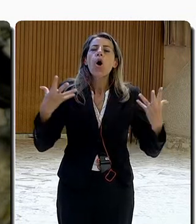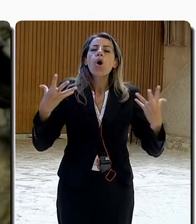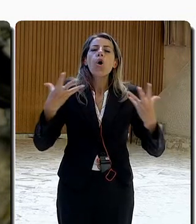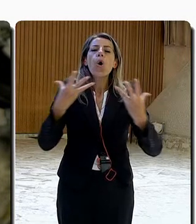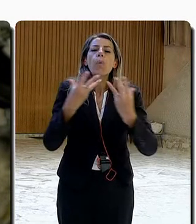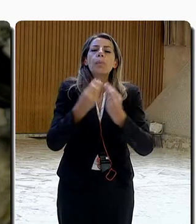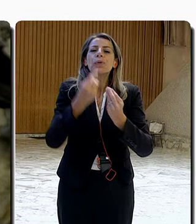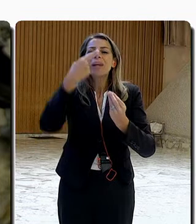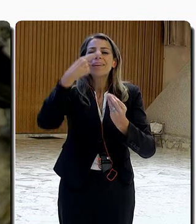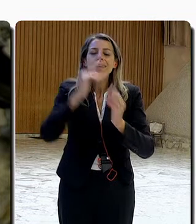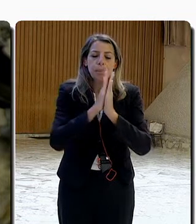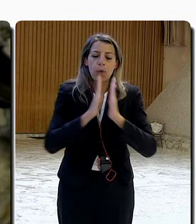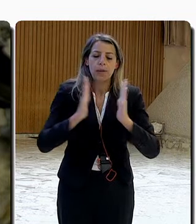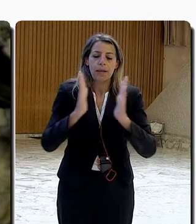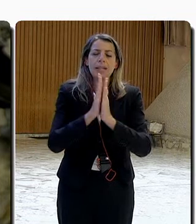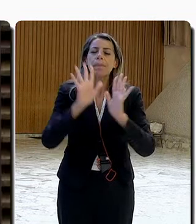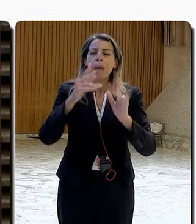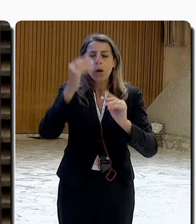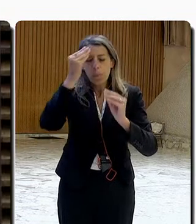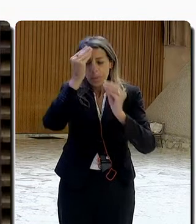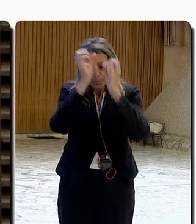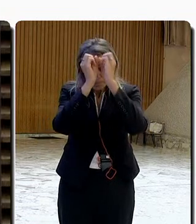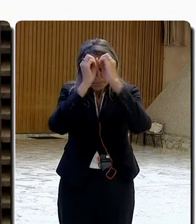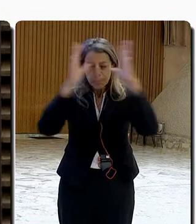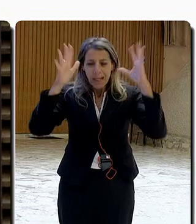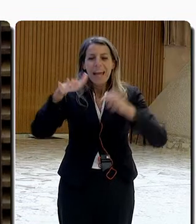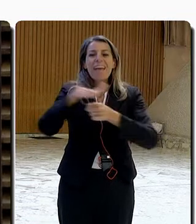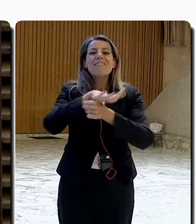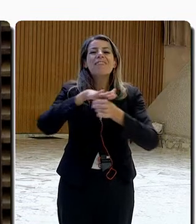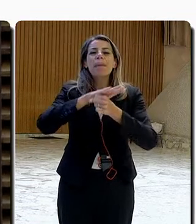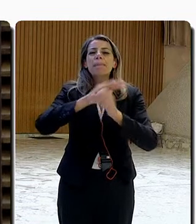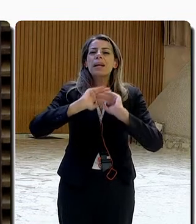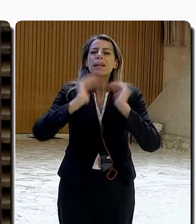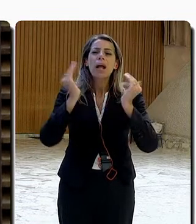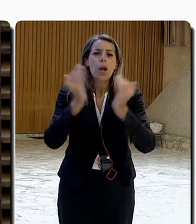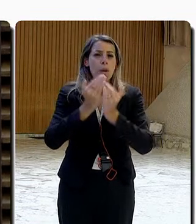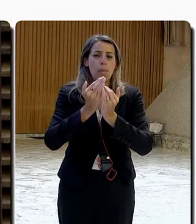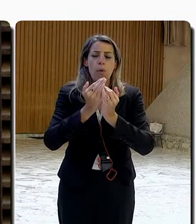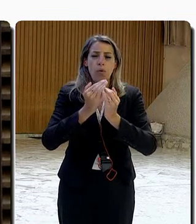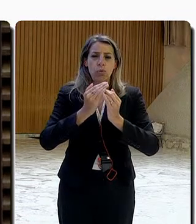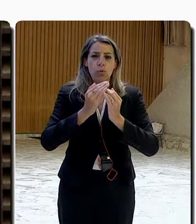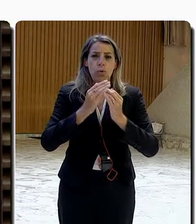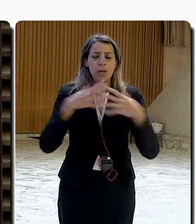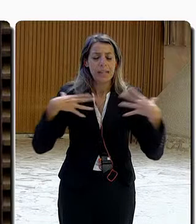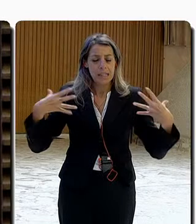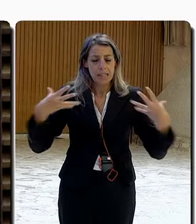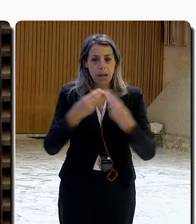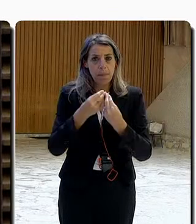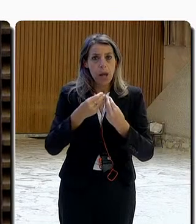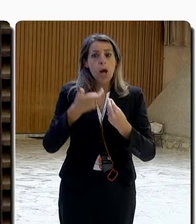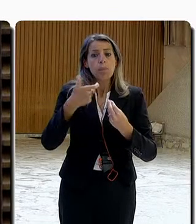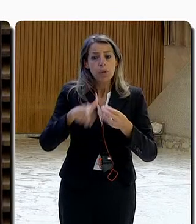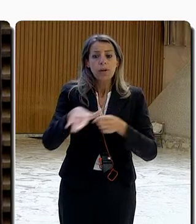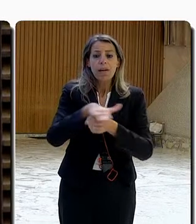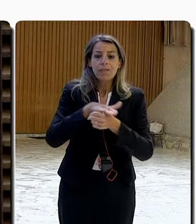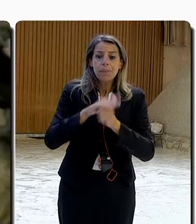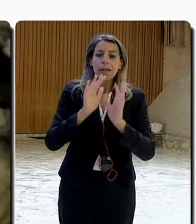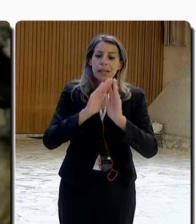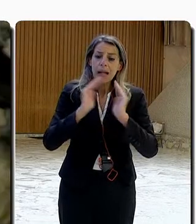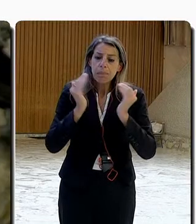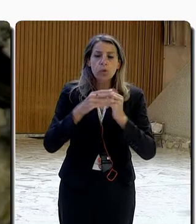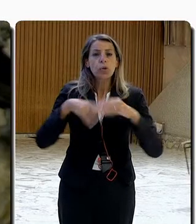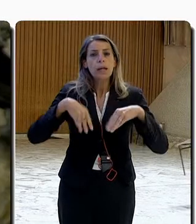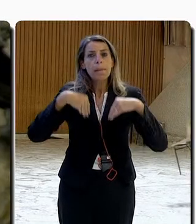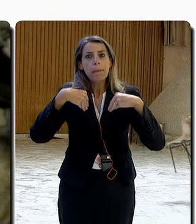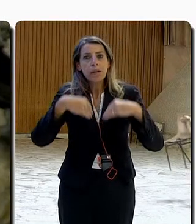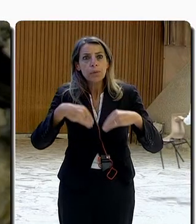con tutte le famiglie del mondo che parteciperanno, che ci ascoltano